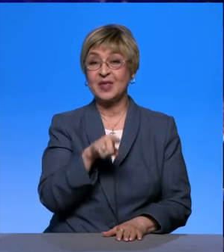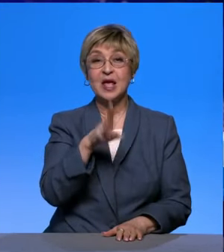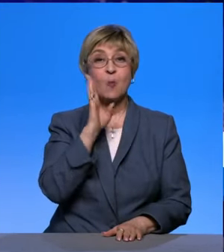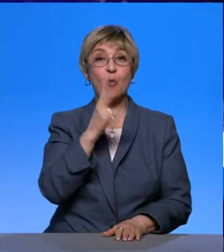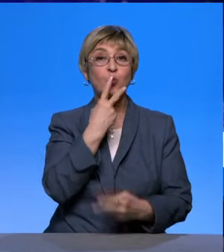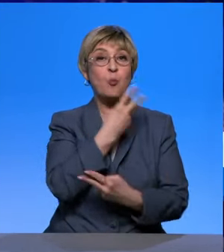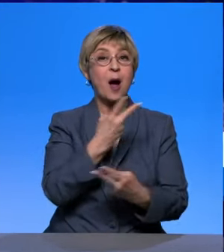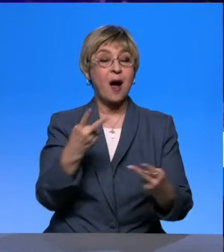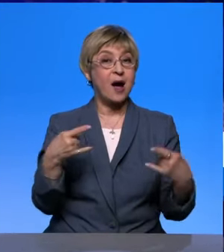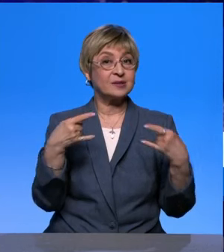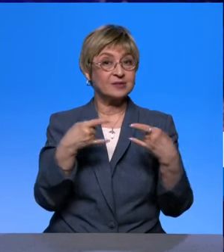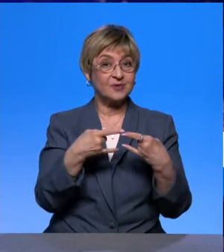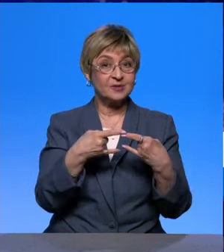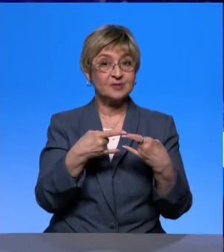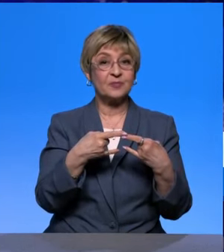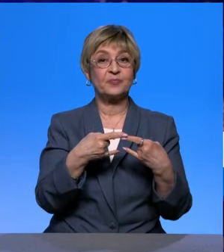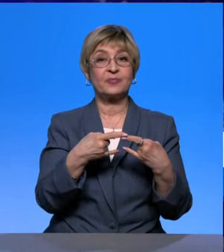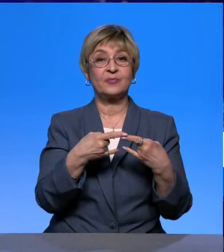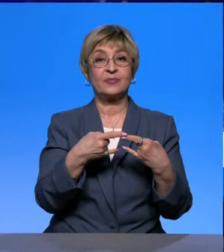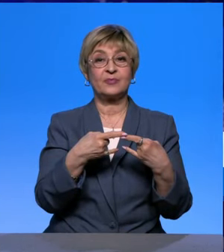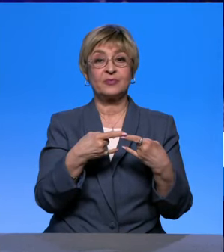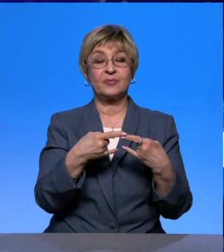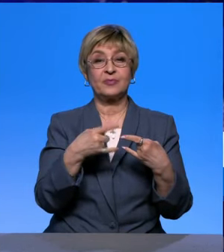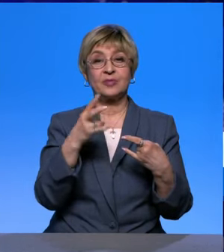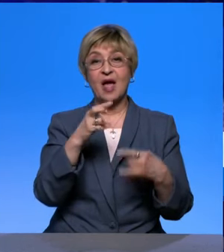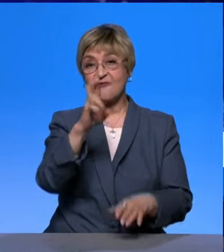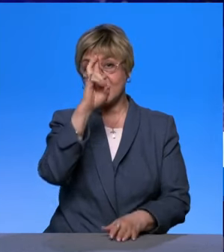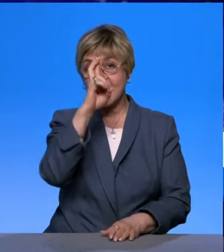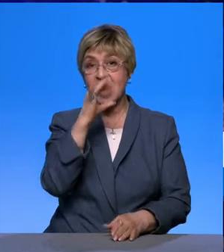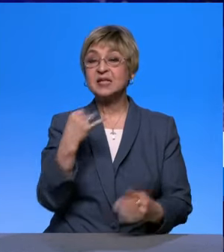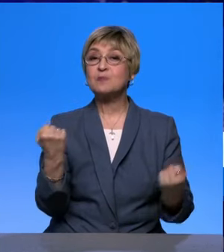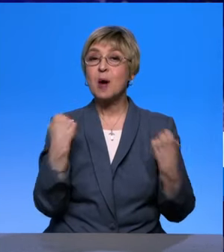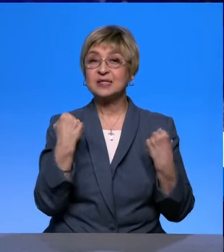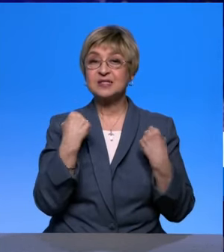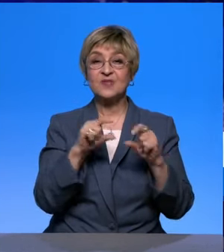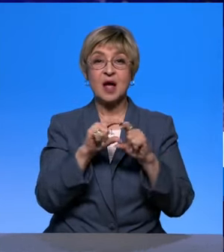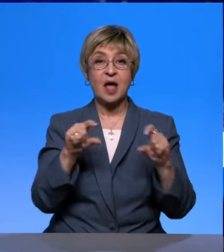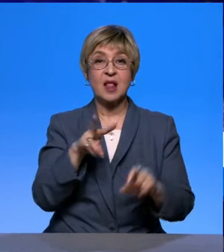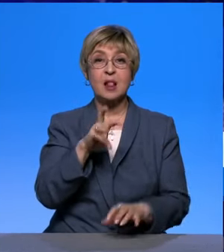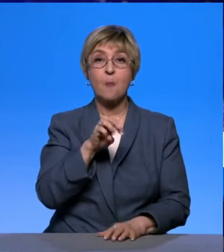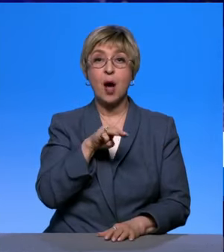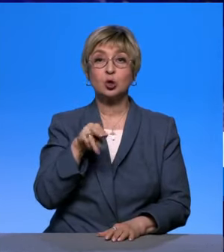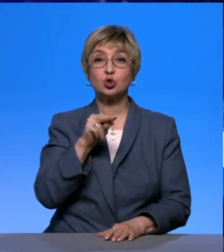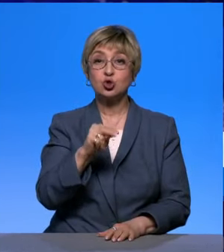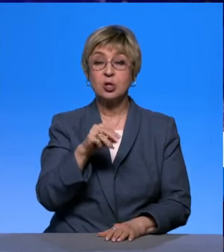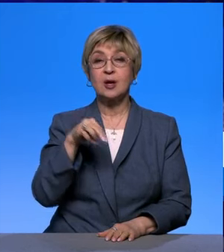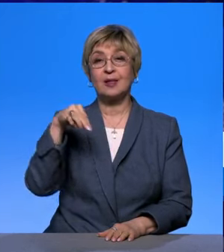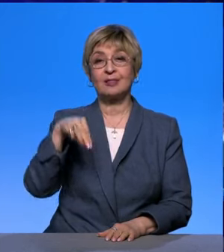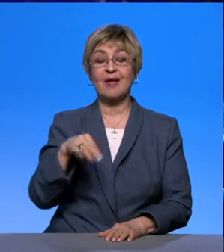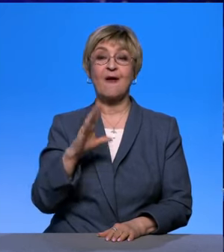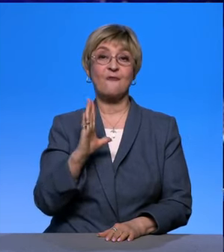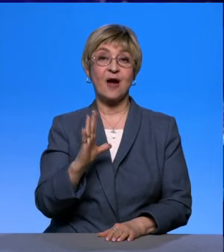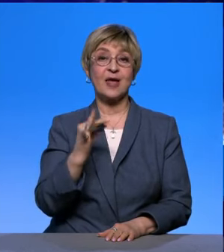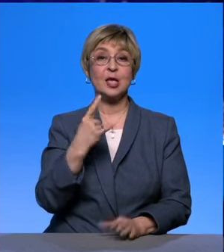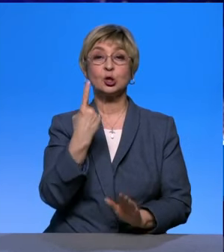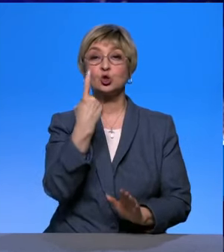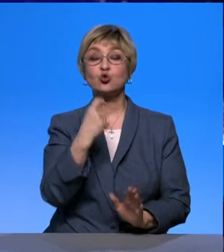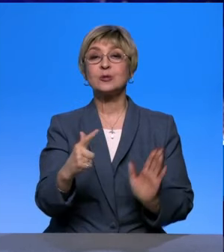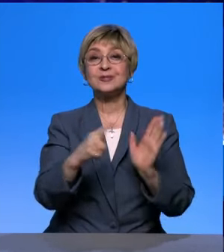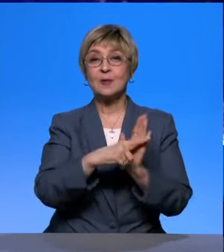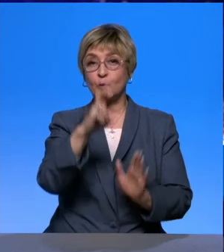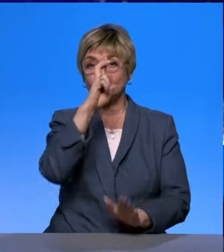транслировать у нас и по федеральному спортивному каналу Матч ТВ, и 107 стран будет